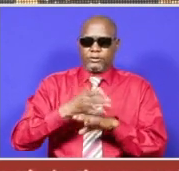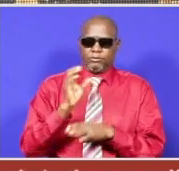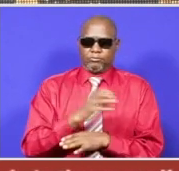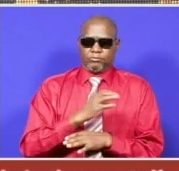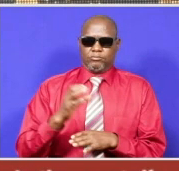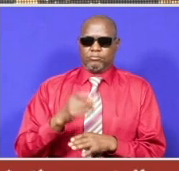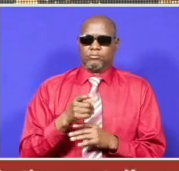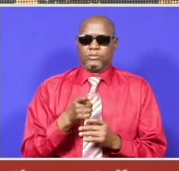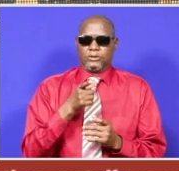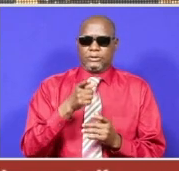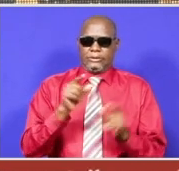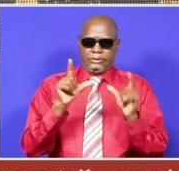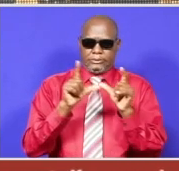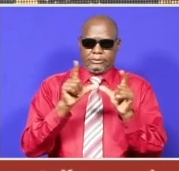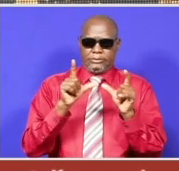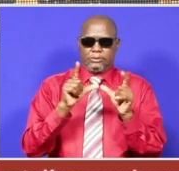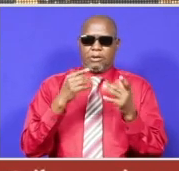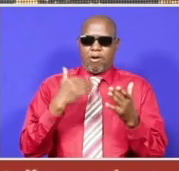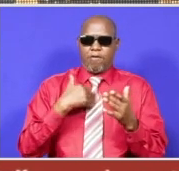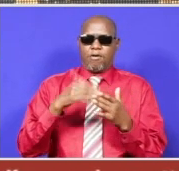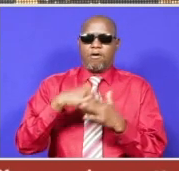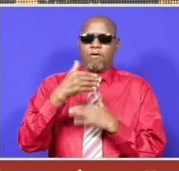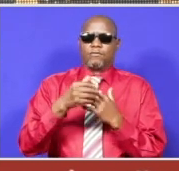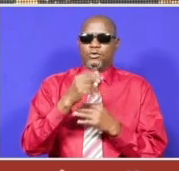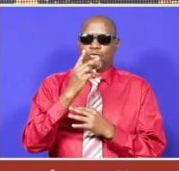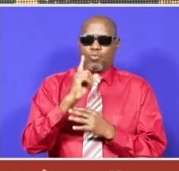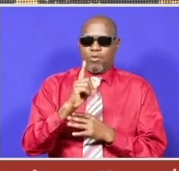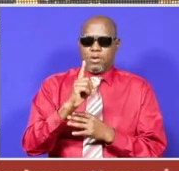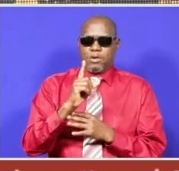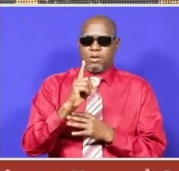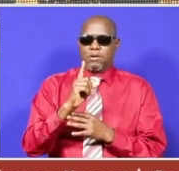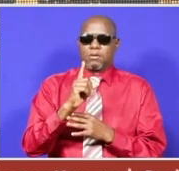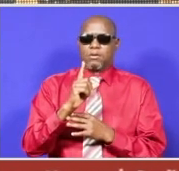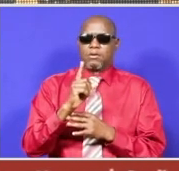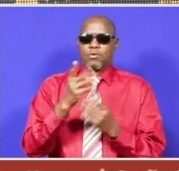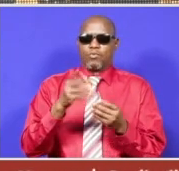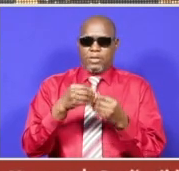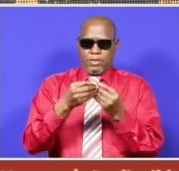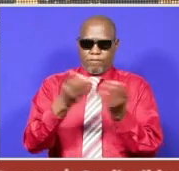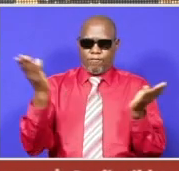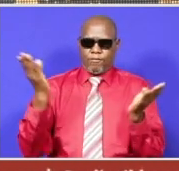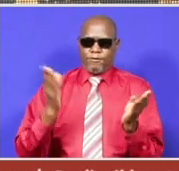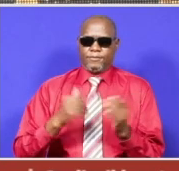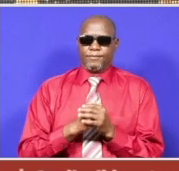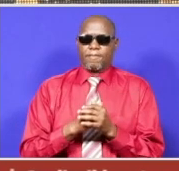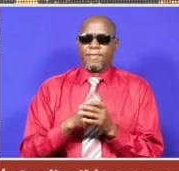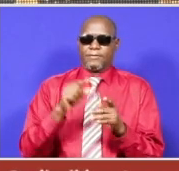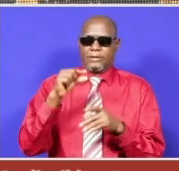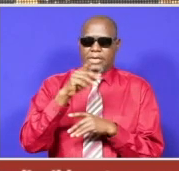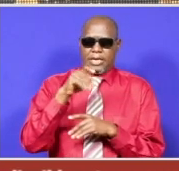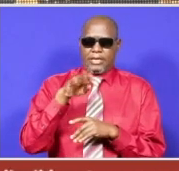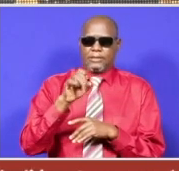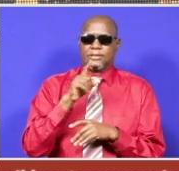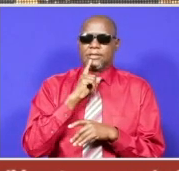hizo zitakaguliwa katika muda wa siku 21 zijazo. Na Grace Ahati anavyotuarifu, agizo hili ni miongoni mwa